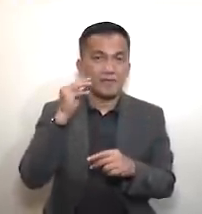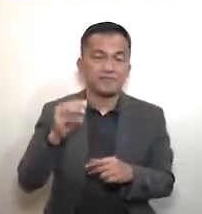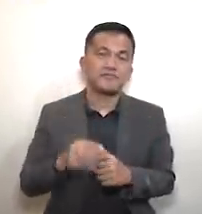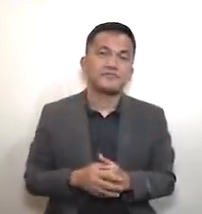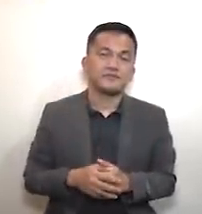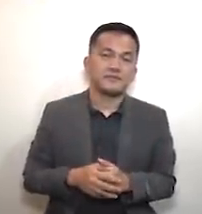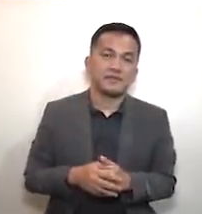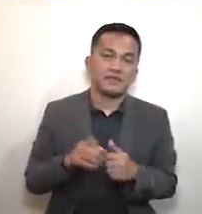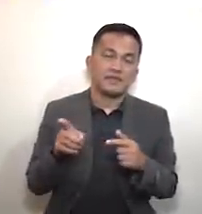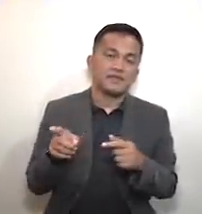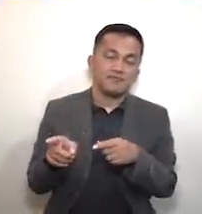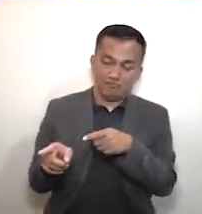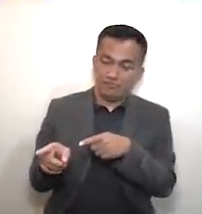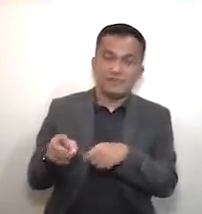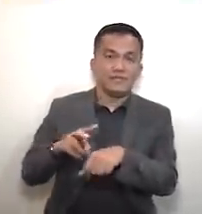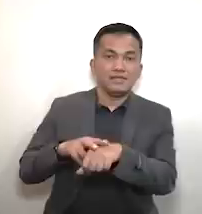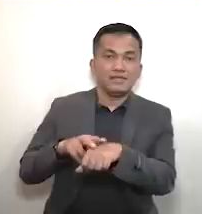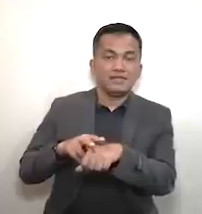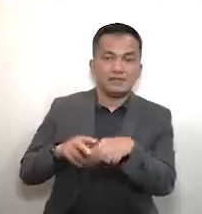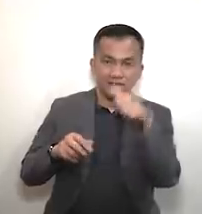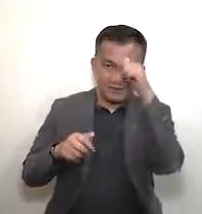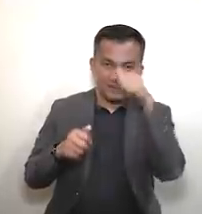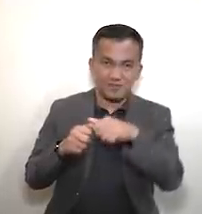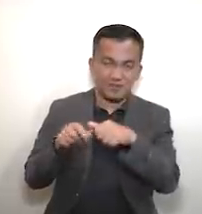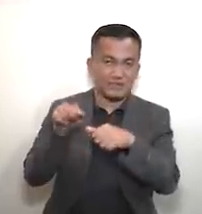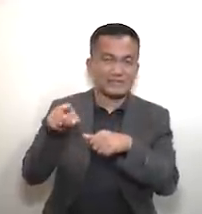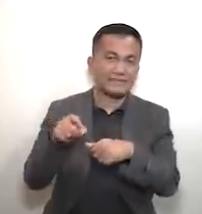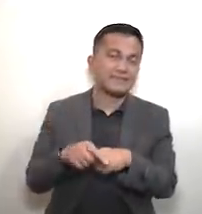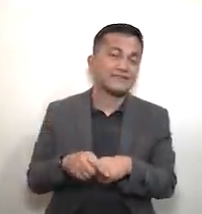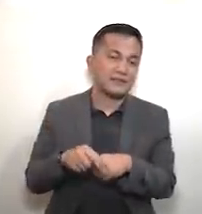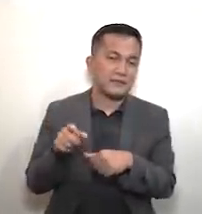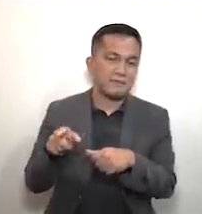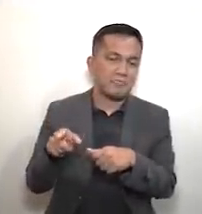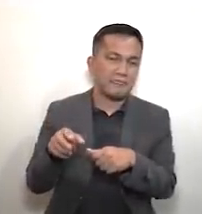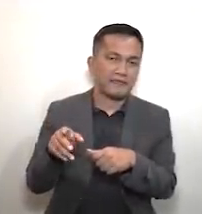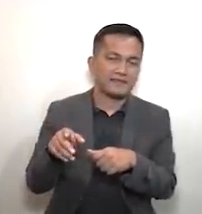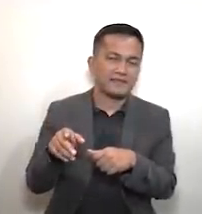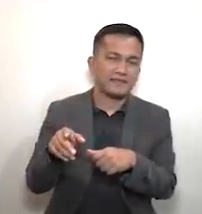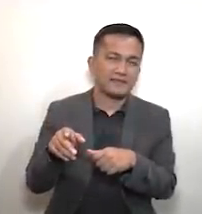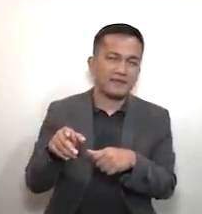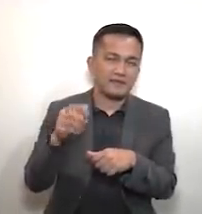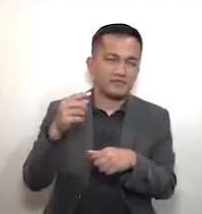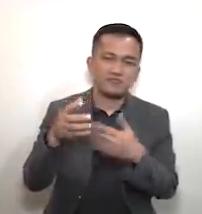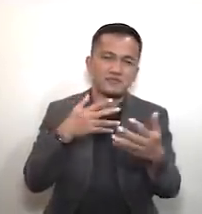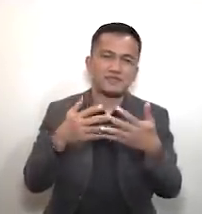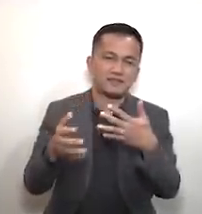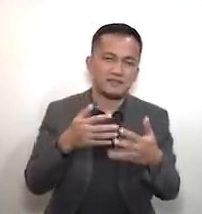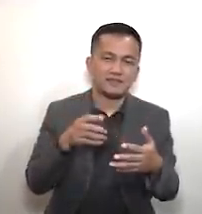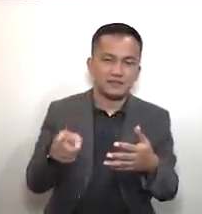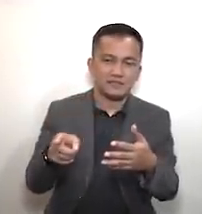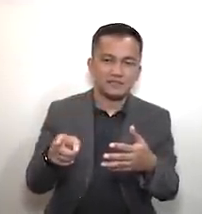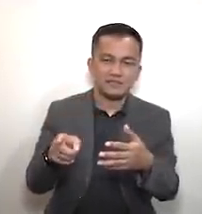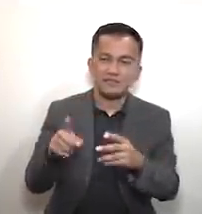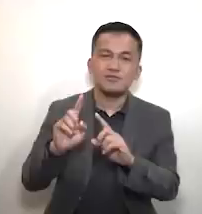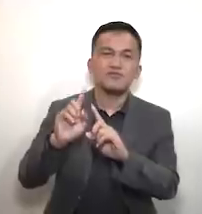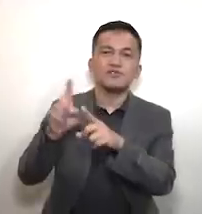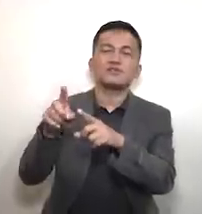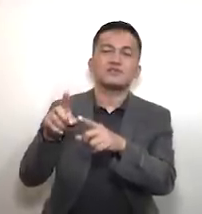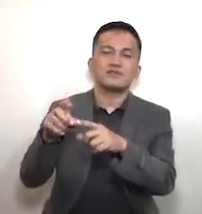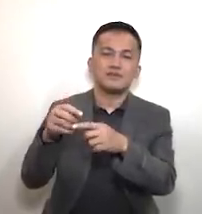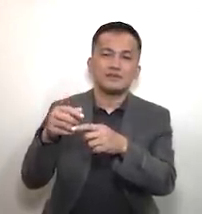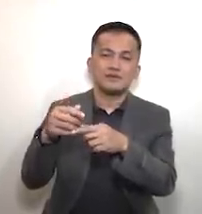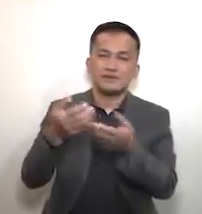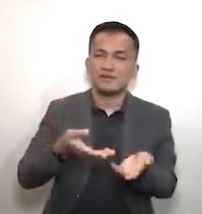na. At least para in memory of him. Para naman eh kahit papaano pag nandun ka na kung saan ka